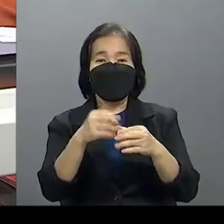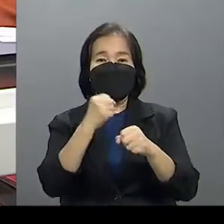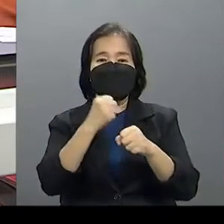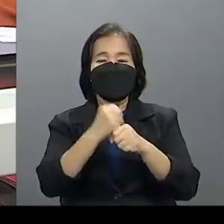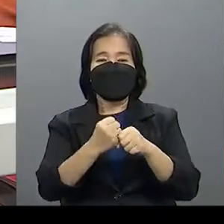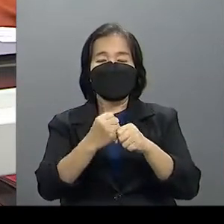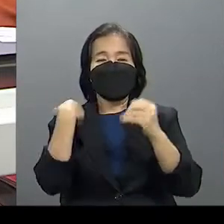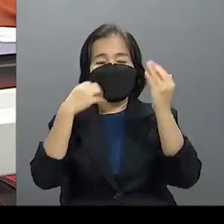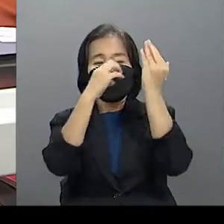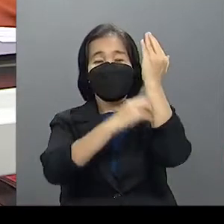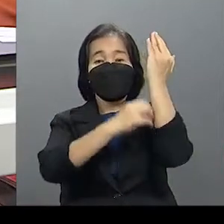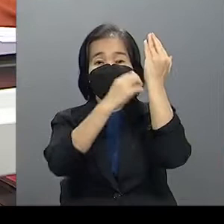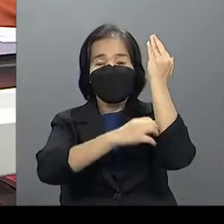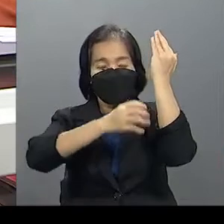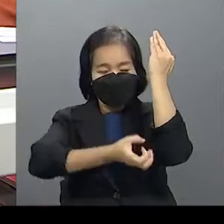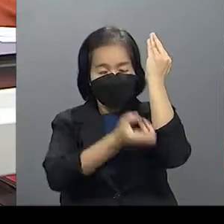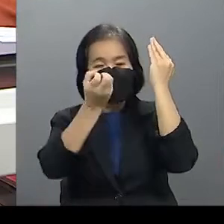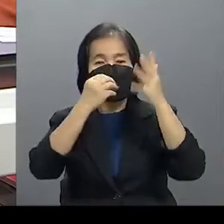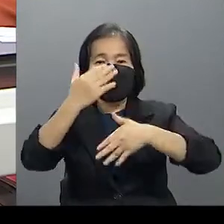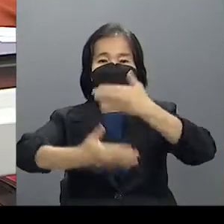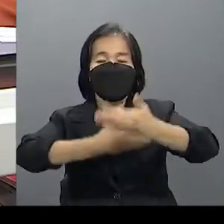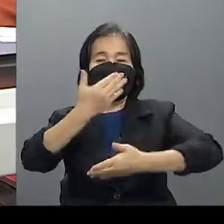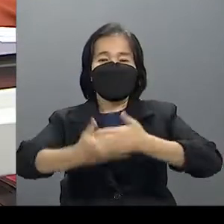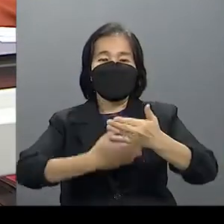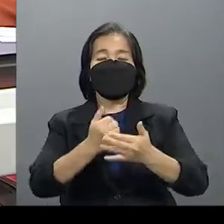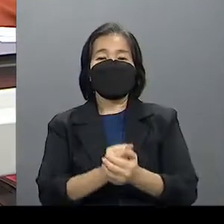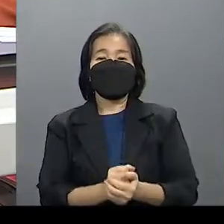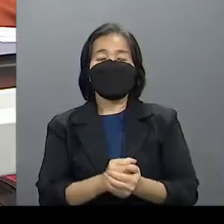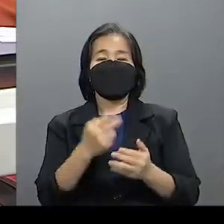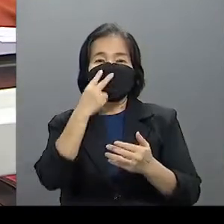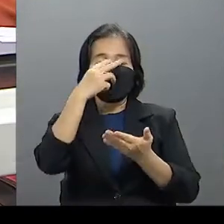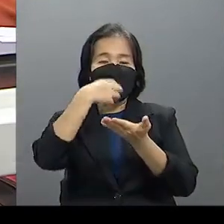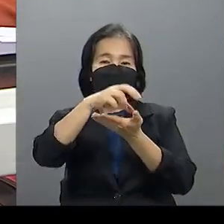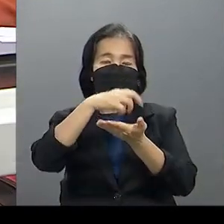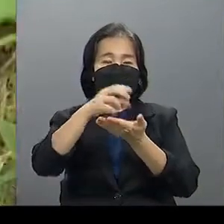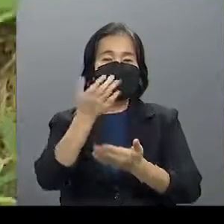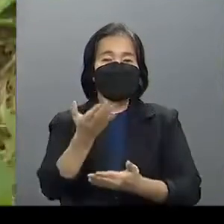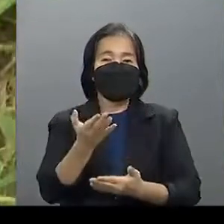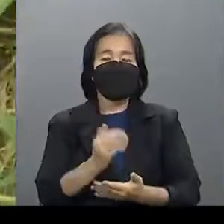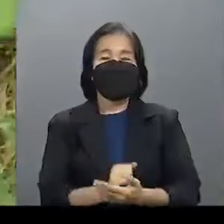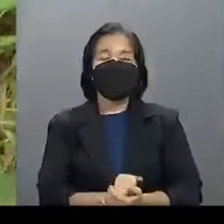เพื่อที่จะเพิ่มรายได้ให้กับครอบครัวของสมาชิกติดตามรายงานของคุณเกษมแซ่กือค่ะ